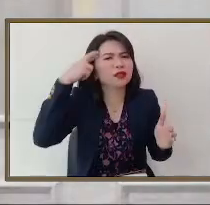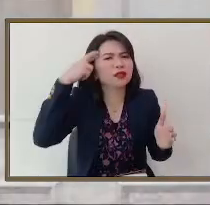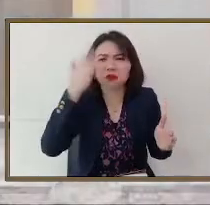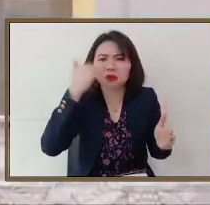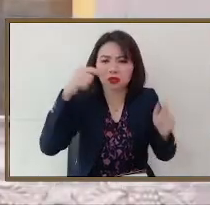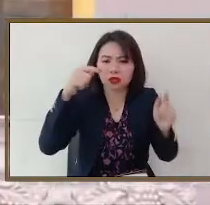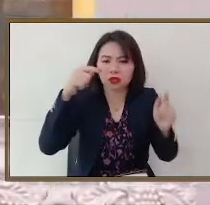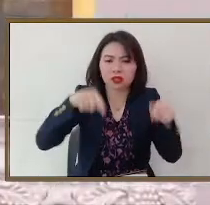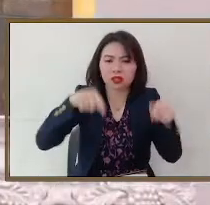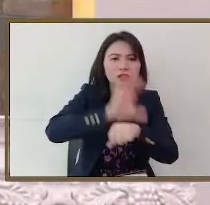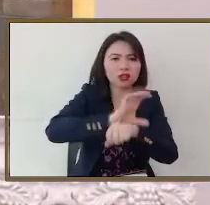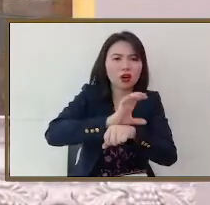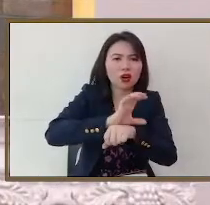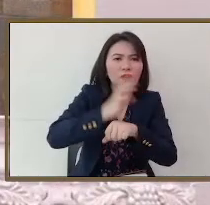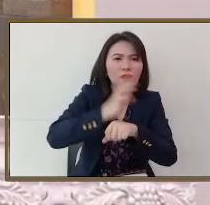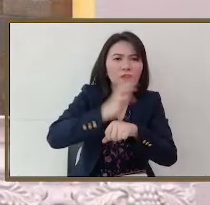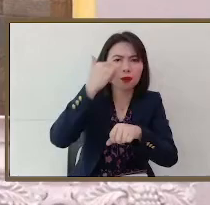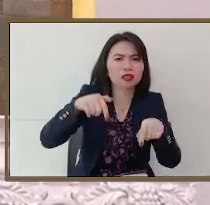nakikinig ngayon?